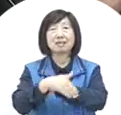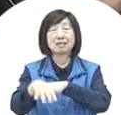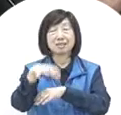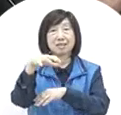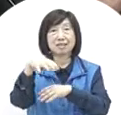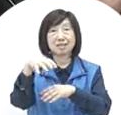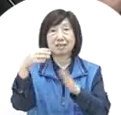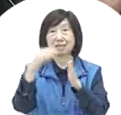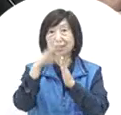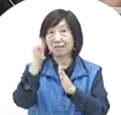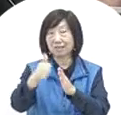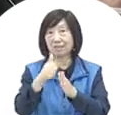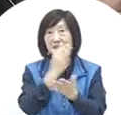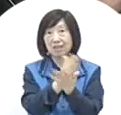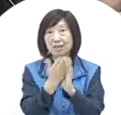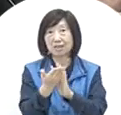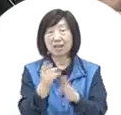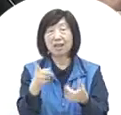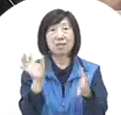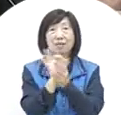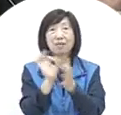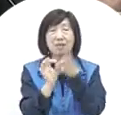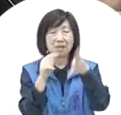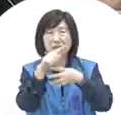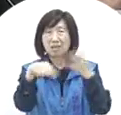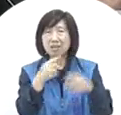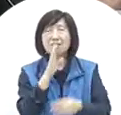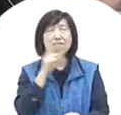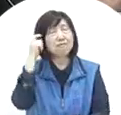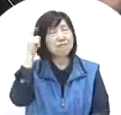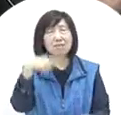长。地方创生，你答不出来没关系。地